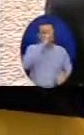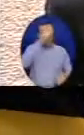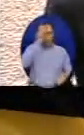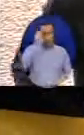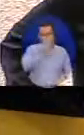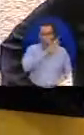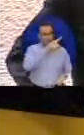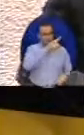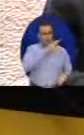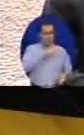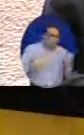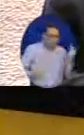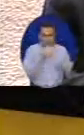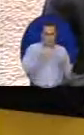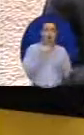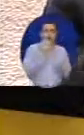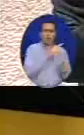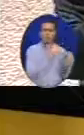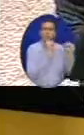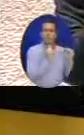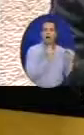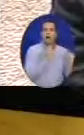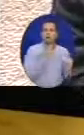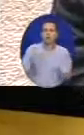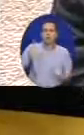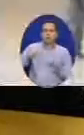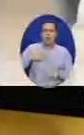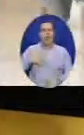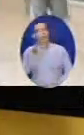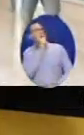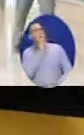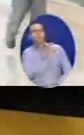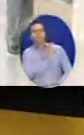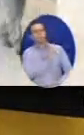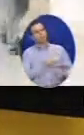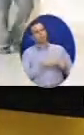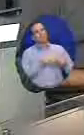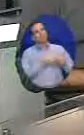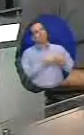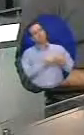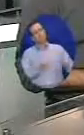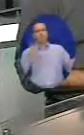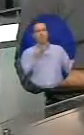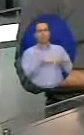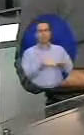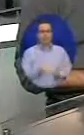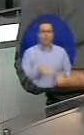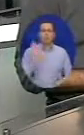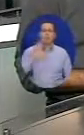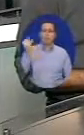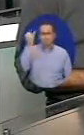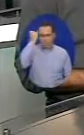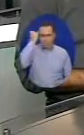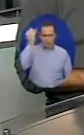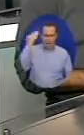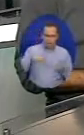הפנימיות, עדיין עומדת על טילה איכשהו. אז מה דוחף את ראש הממשלה לאיים בפירוק החבילה? שלום לישראל מימון, לשעבר מזכיר הממשלה, שלום